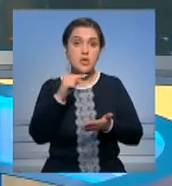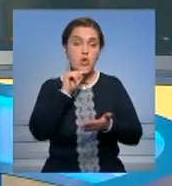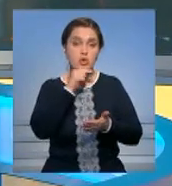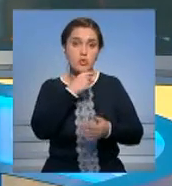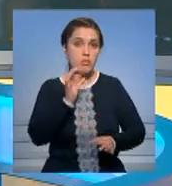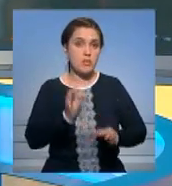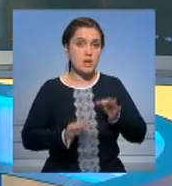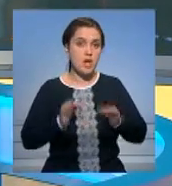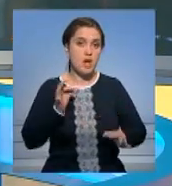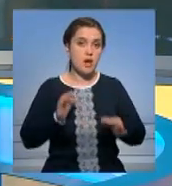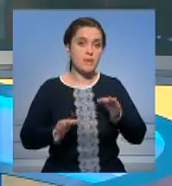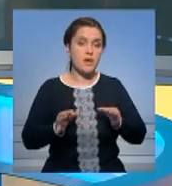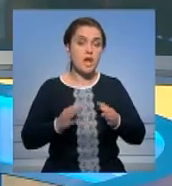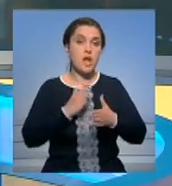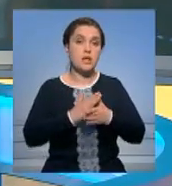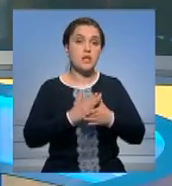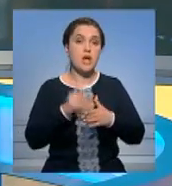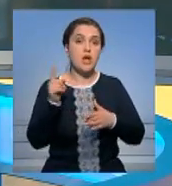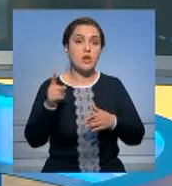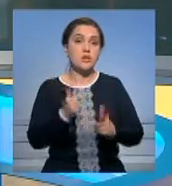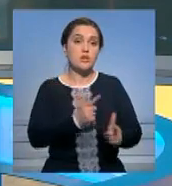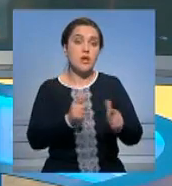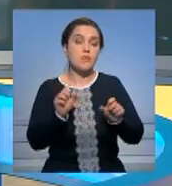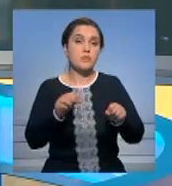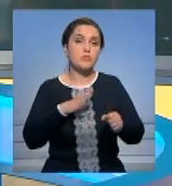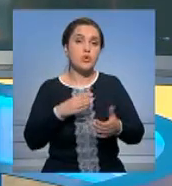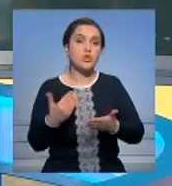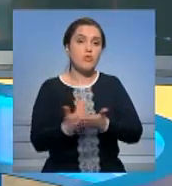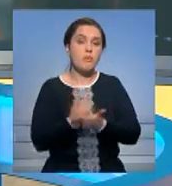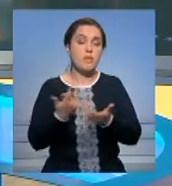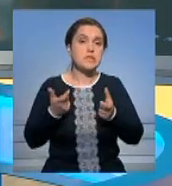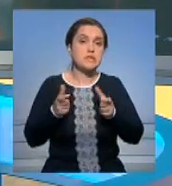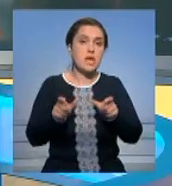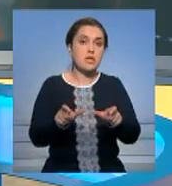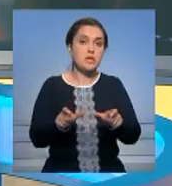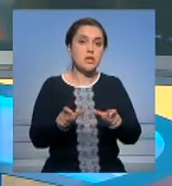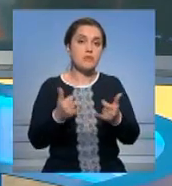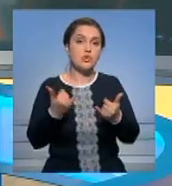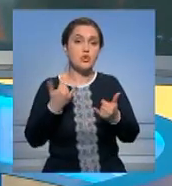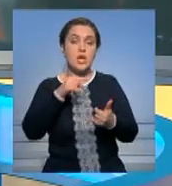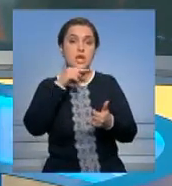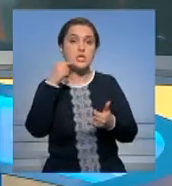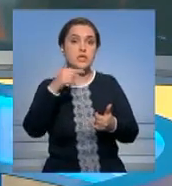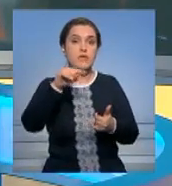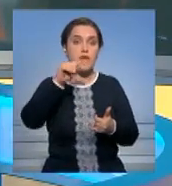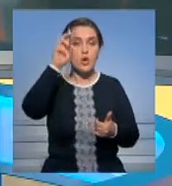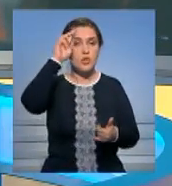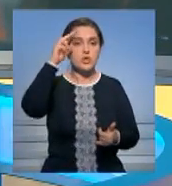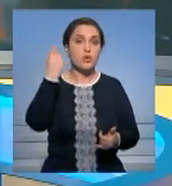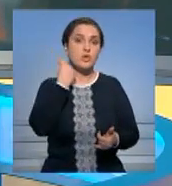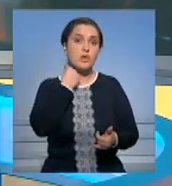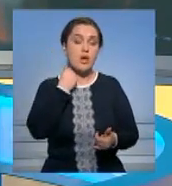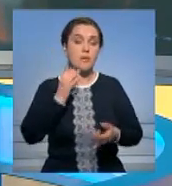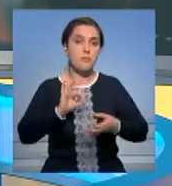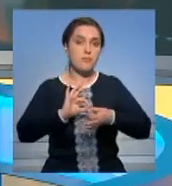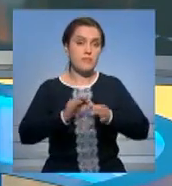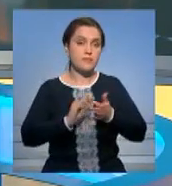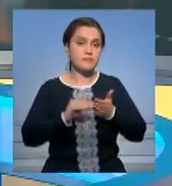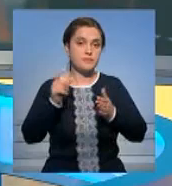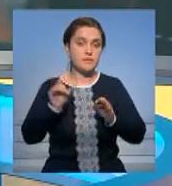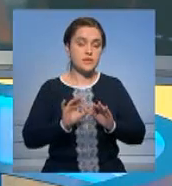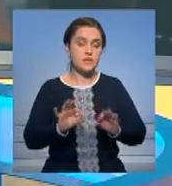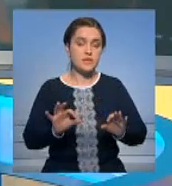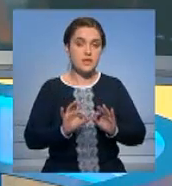и это обнадеживает экспертов. С другой стороны, они готовятся к возможным новым санкциям в отношении теперь уже российского госдолга. Подробнее в